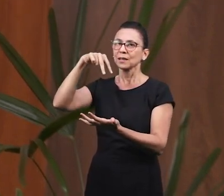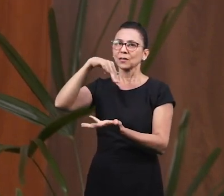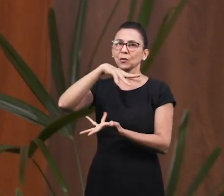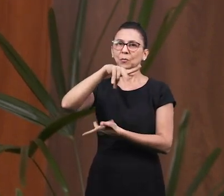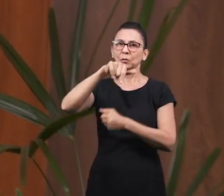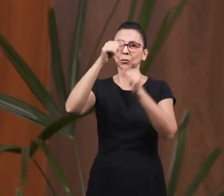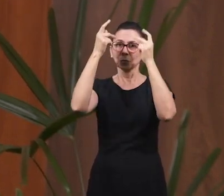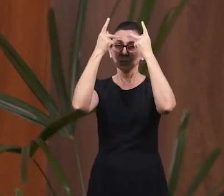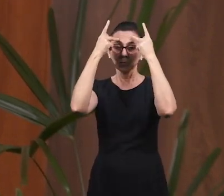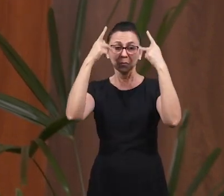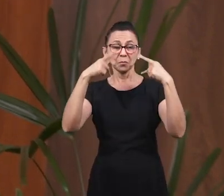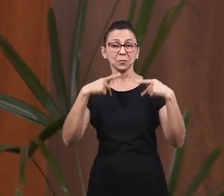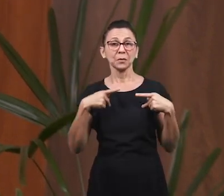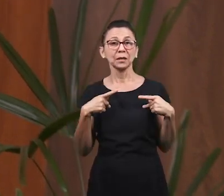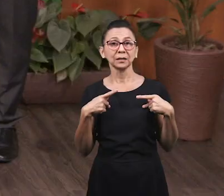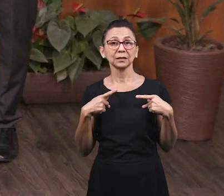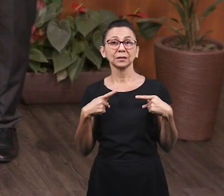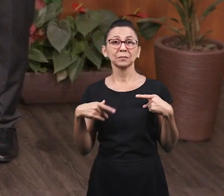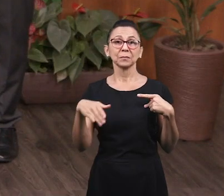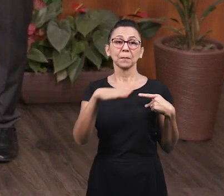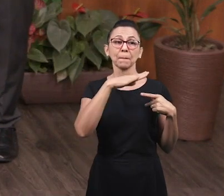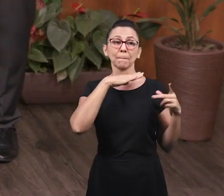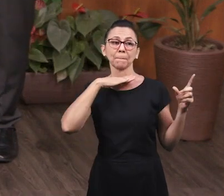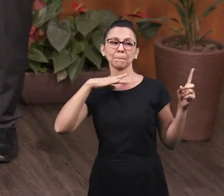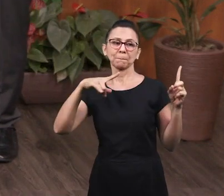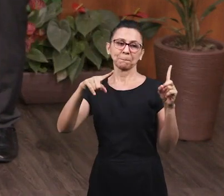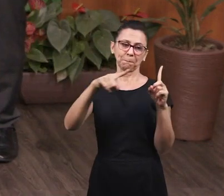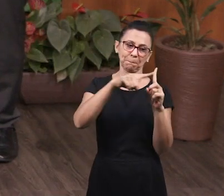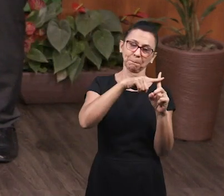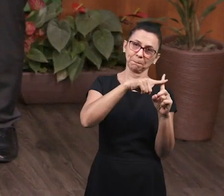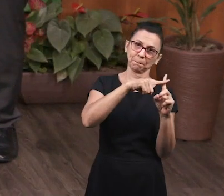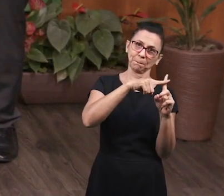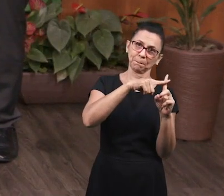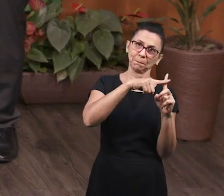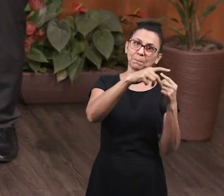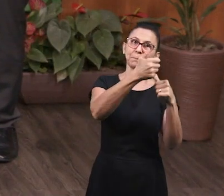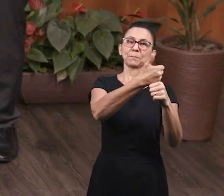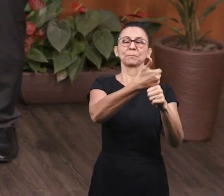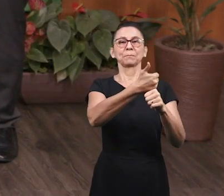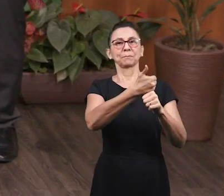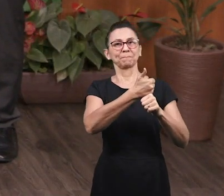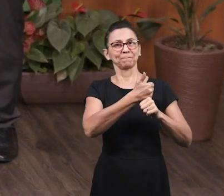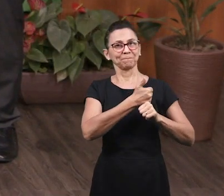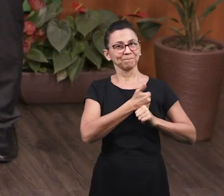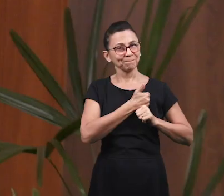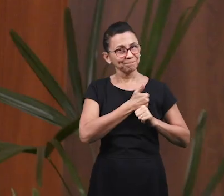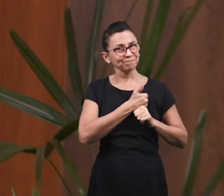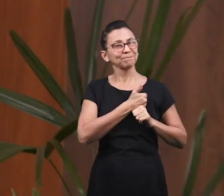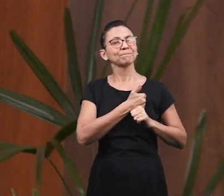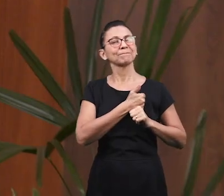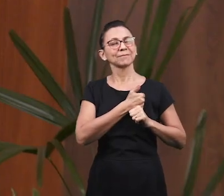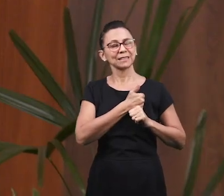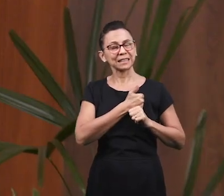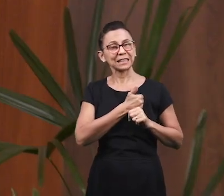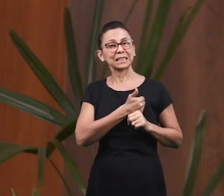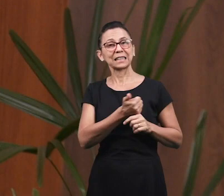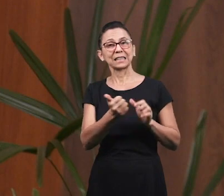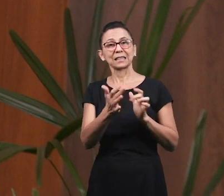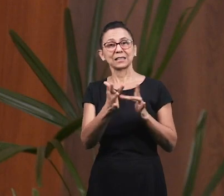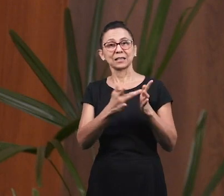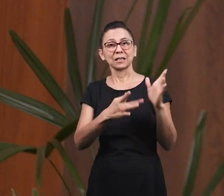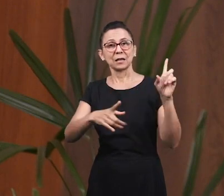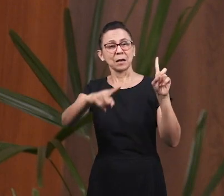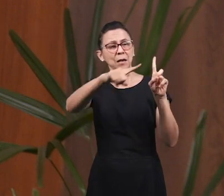notre rédemption. Il nous a apporté le salut de la même manière que la croix de Calvaire,